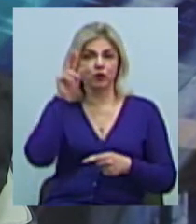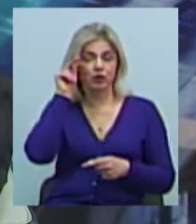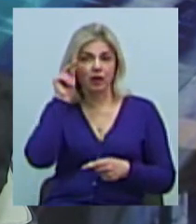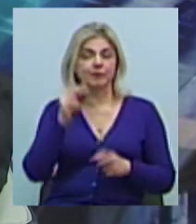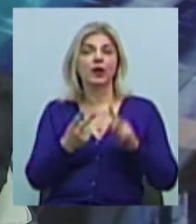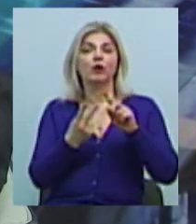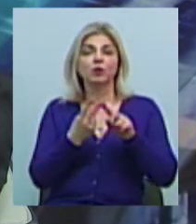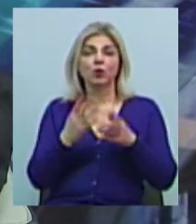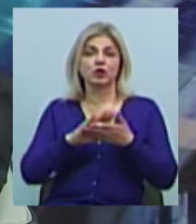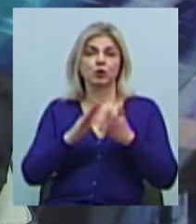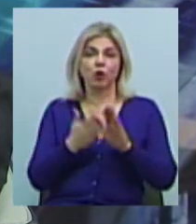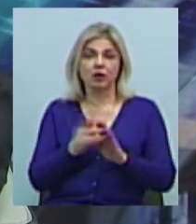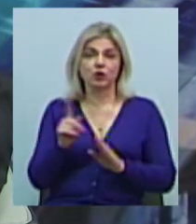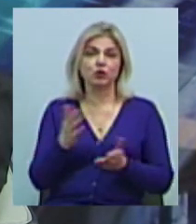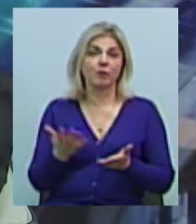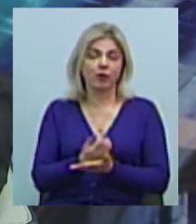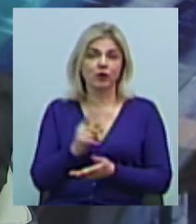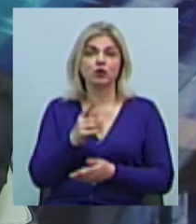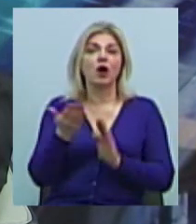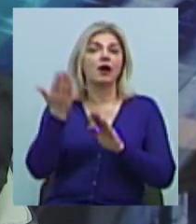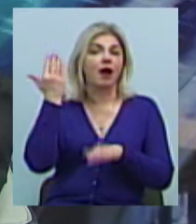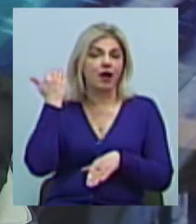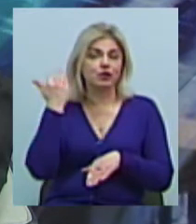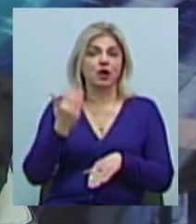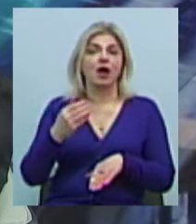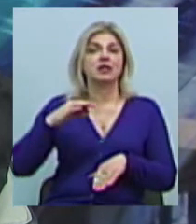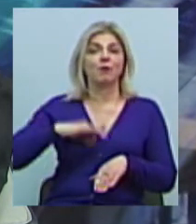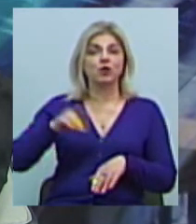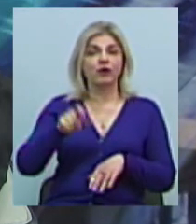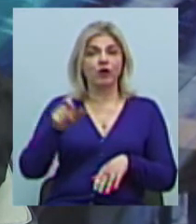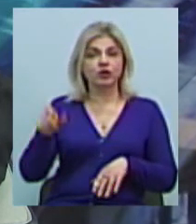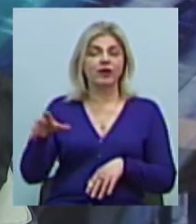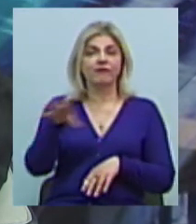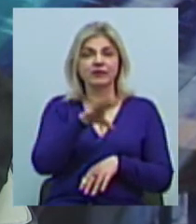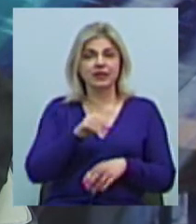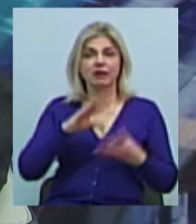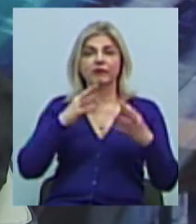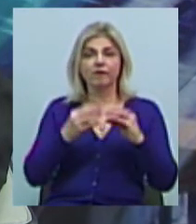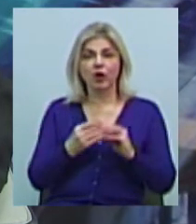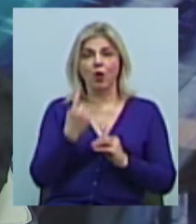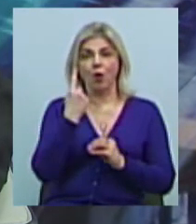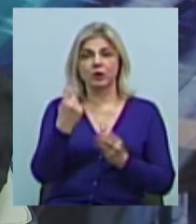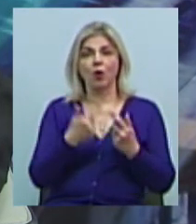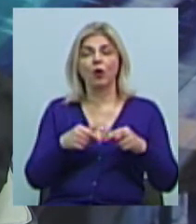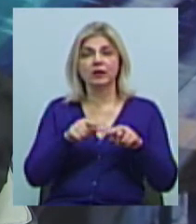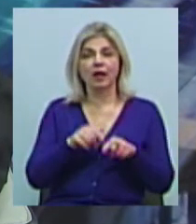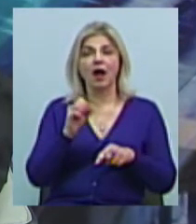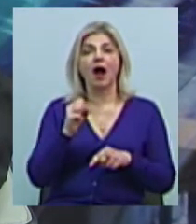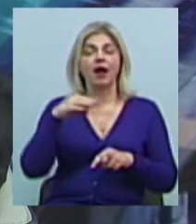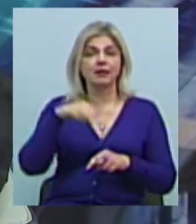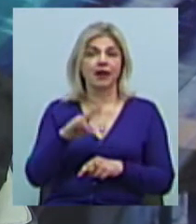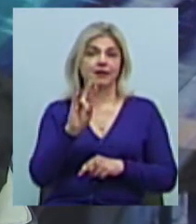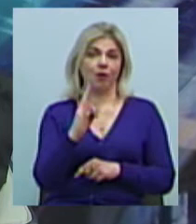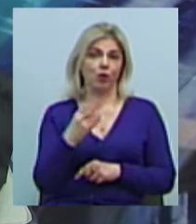що склалася, це те, що раніше також споживачі всі звітували в одному відділенні в АТ «Миколаївобленерго»